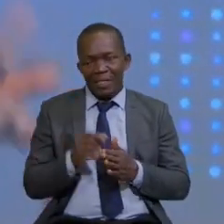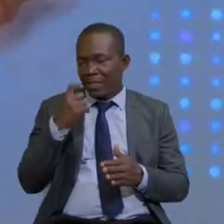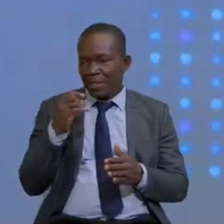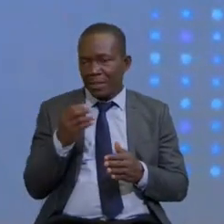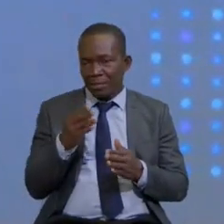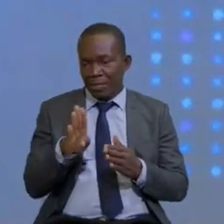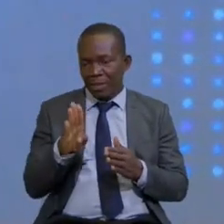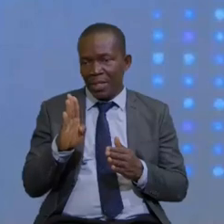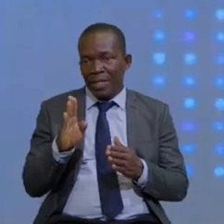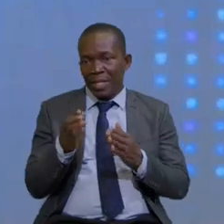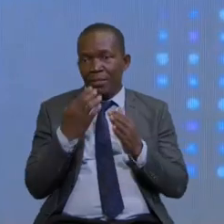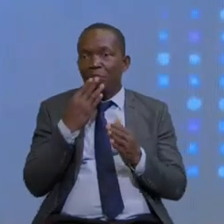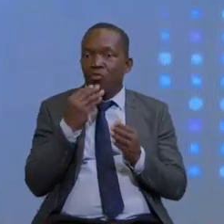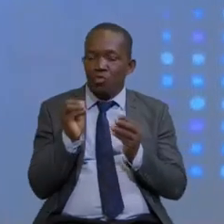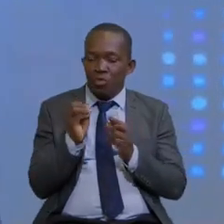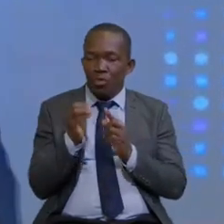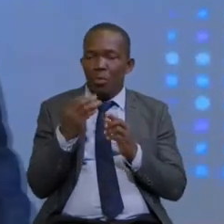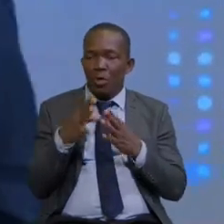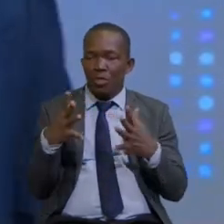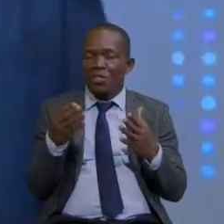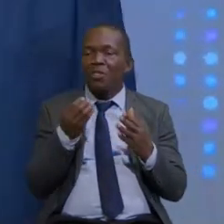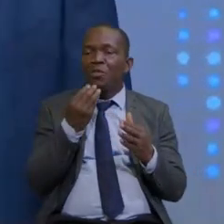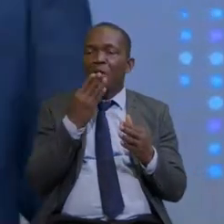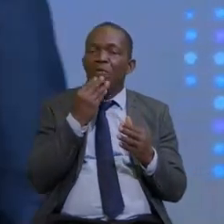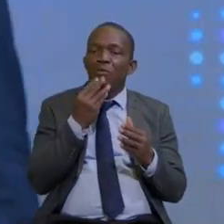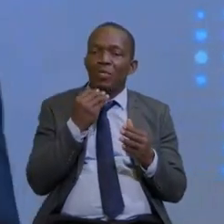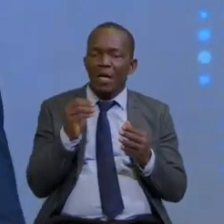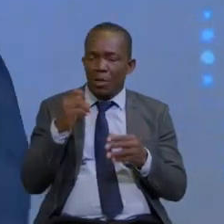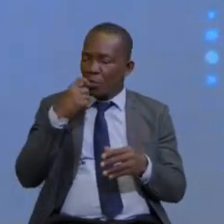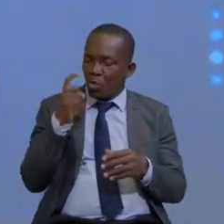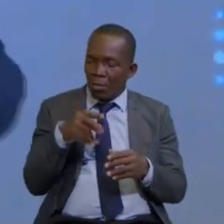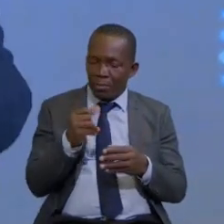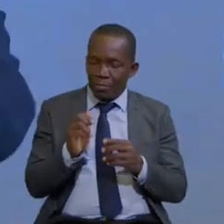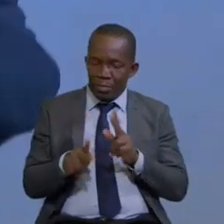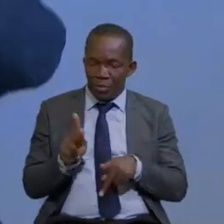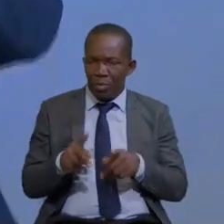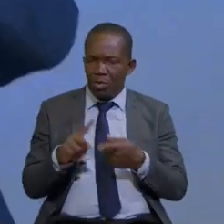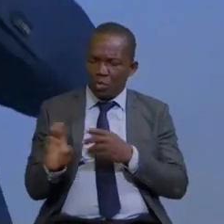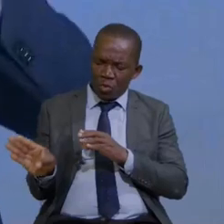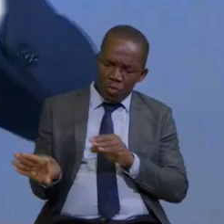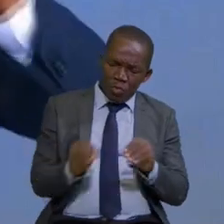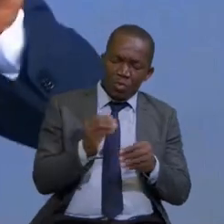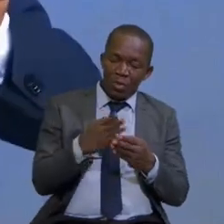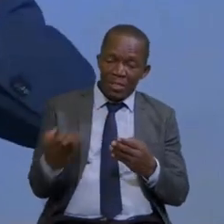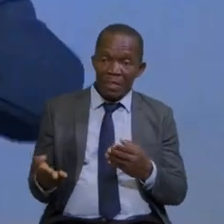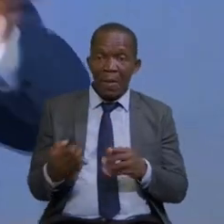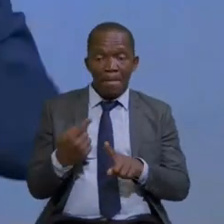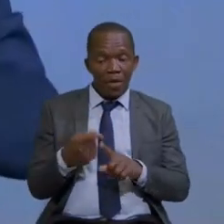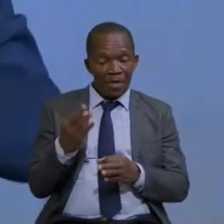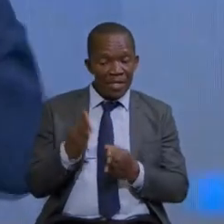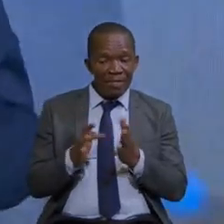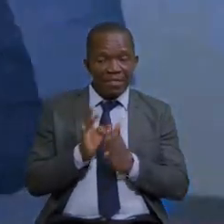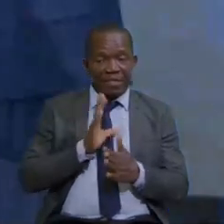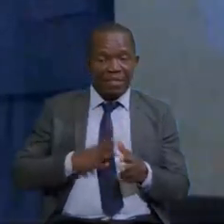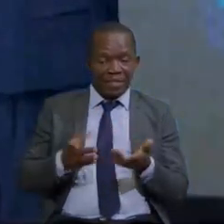c'est dans la nuit, lève-toi, lève-toi, lève-toi, lève-toi de ton lit. Tu dois, mais il y a quelque chose d'autre qui régnait. Là où ça régnait, Christ viendra dans